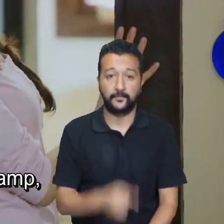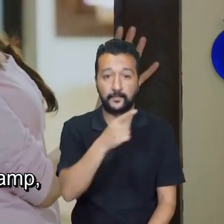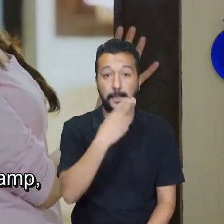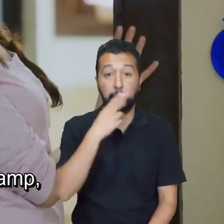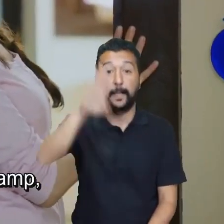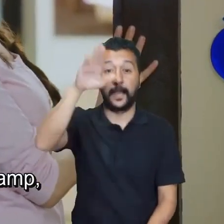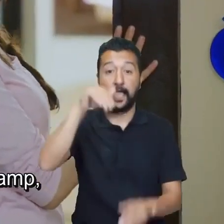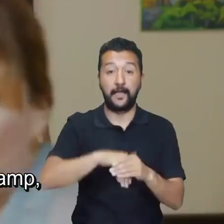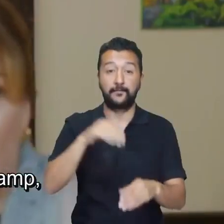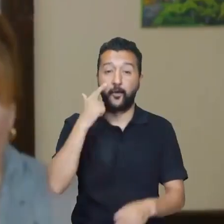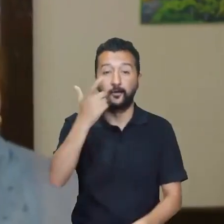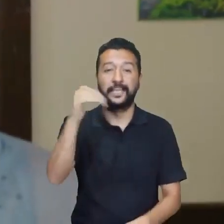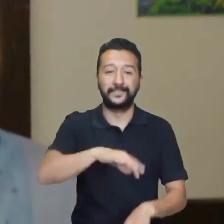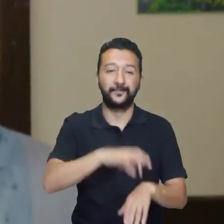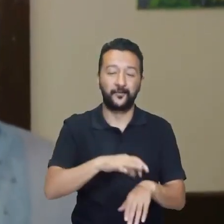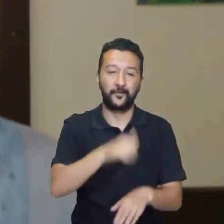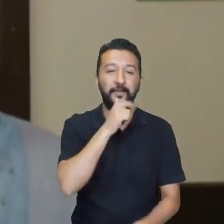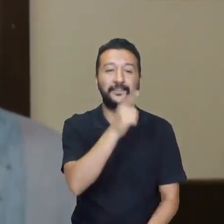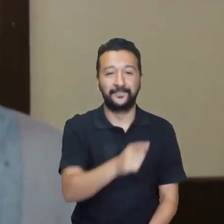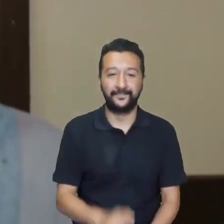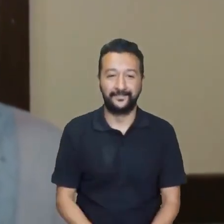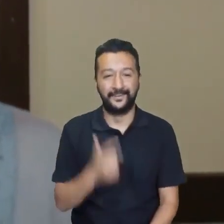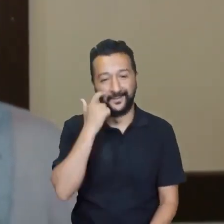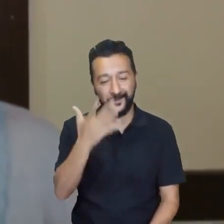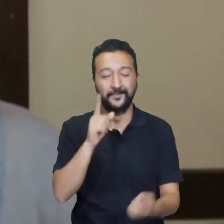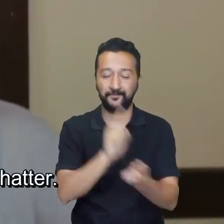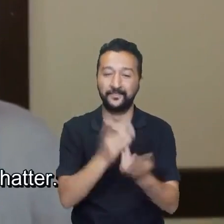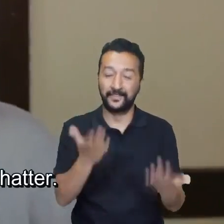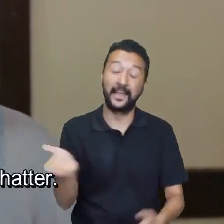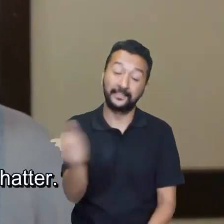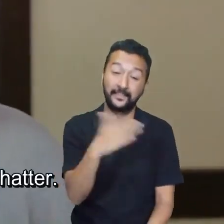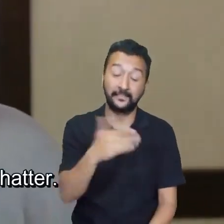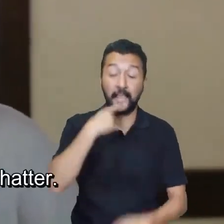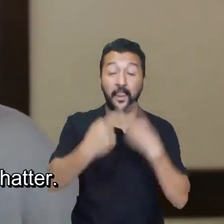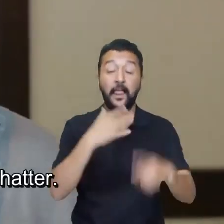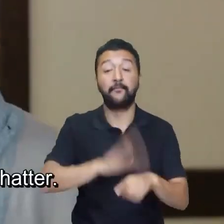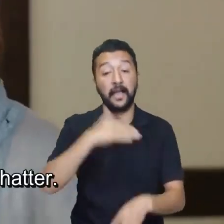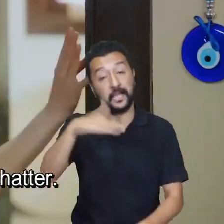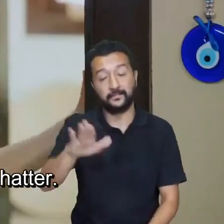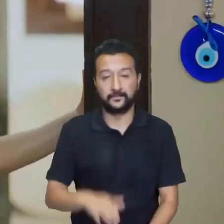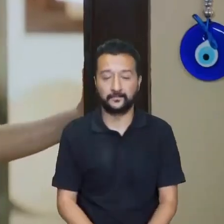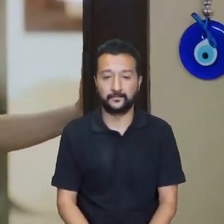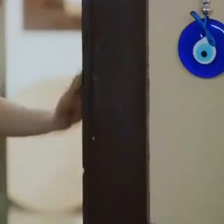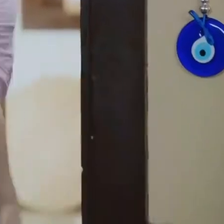Nazik Hanım'a hoş geldin Hekim Bey. Adile başını salladı. Hoş bulduk. Hadi hadi, gevezelik yok. Hadi bakayım.